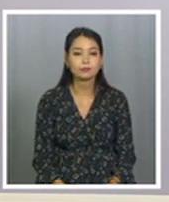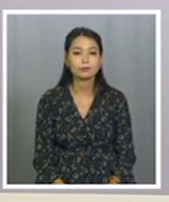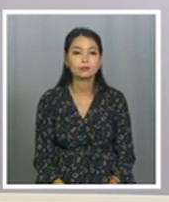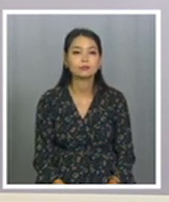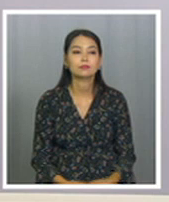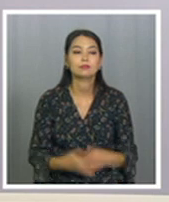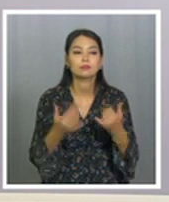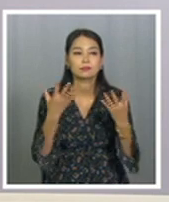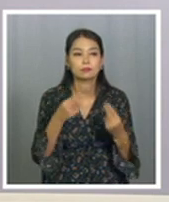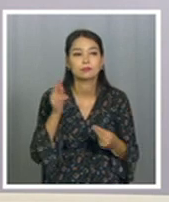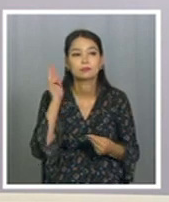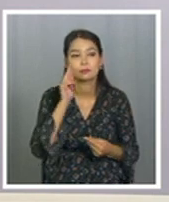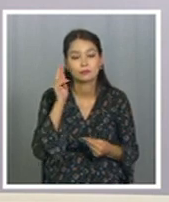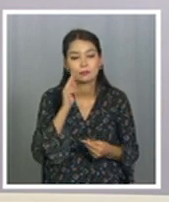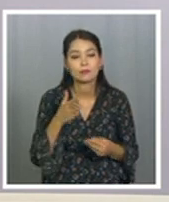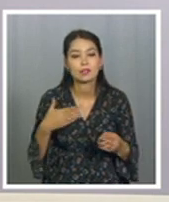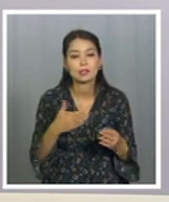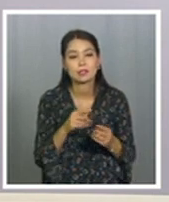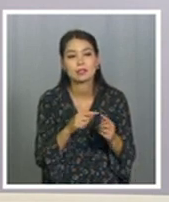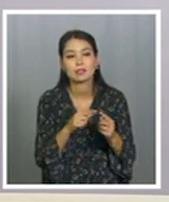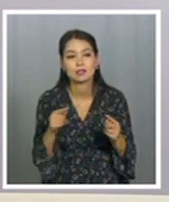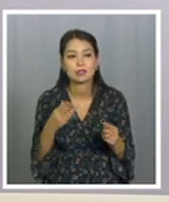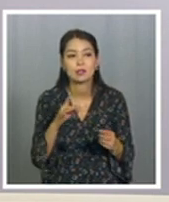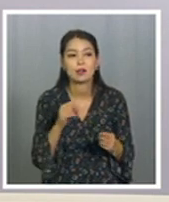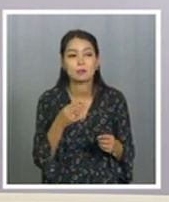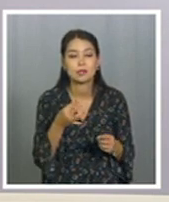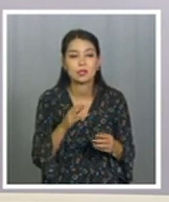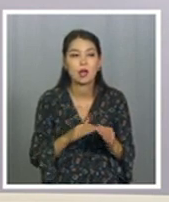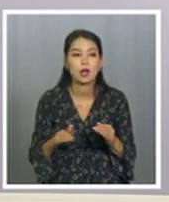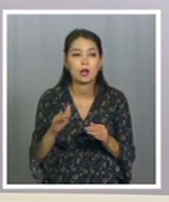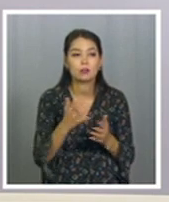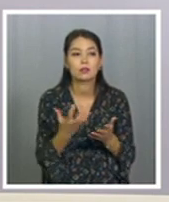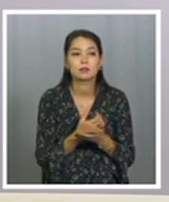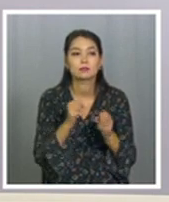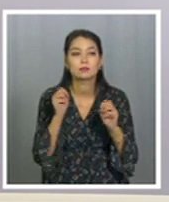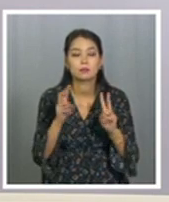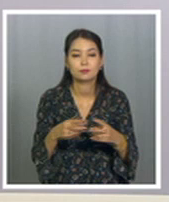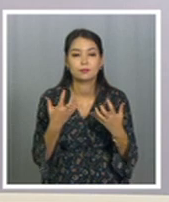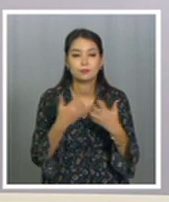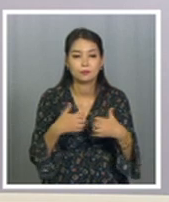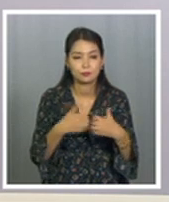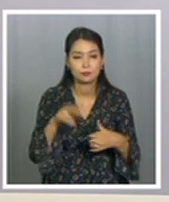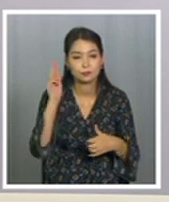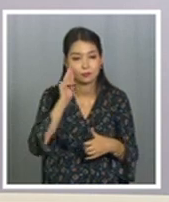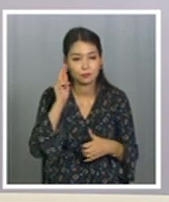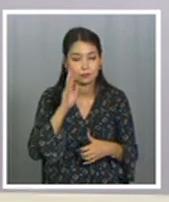Бүгінгі сабақта қисық сызықты трапецияның ауданын табуға арналған есептер шығаруды үйренесіз.